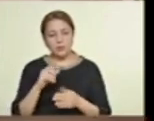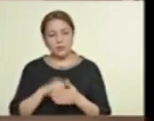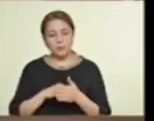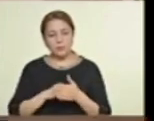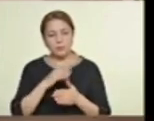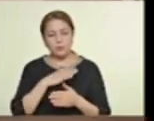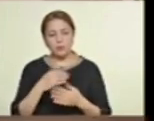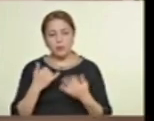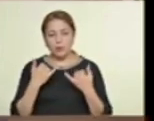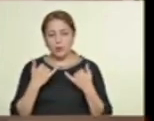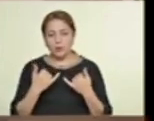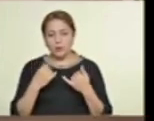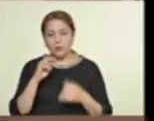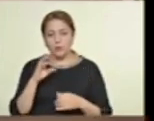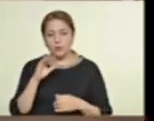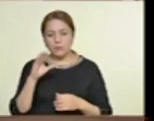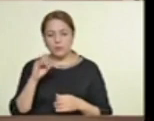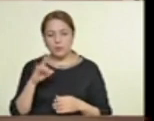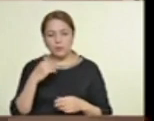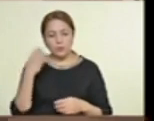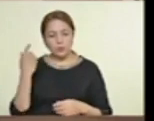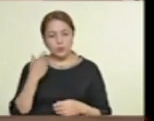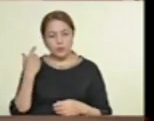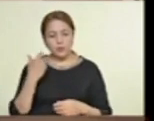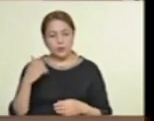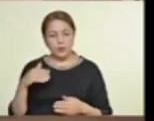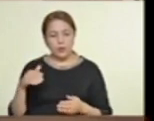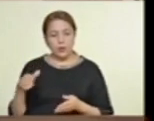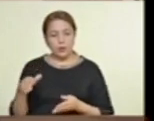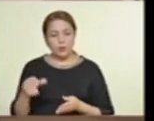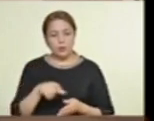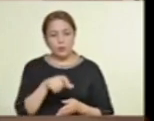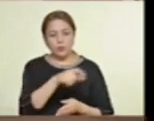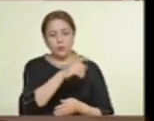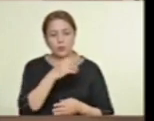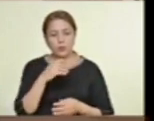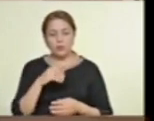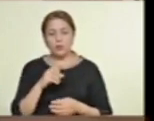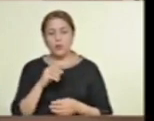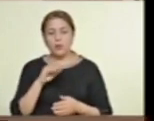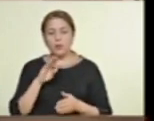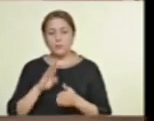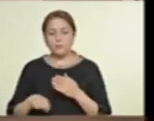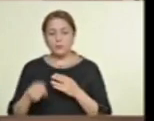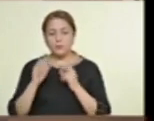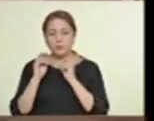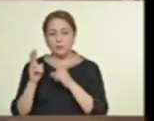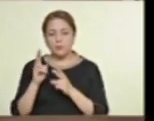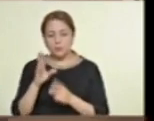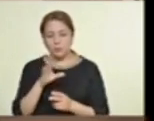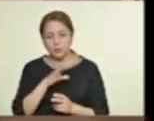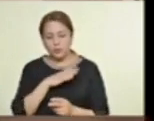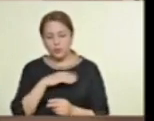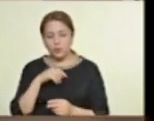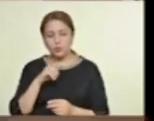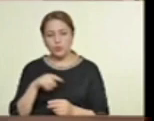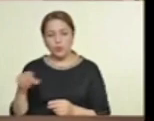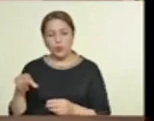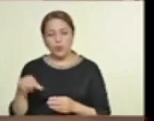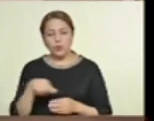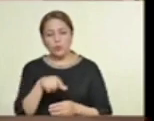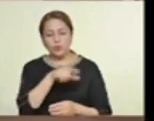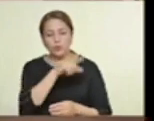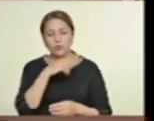Ya'ni endi tovar xo'jaligida yo'llar bexatar bo'lishi va ana shu yo'llarni savdo aloqalari